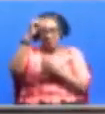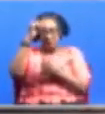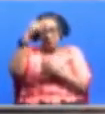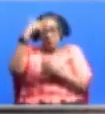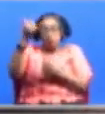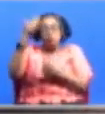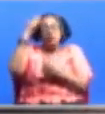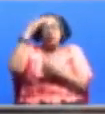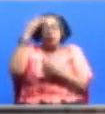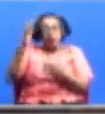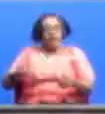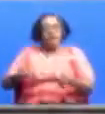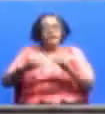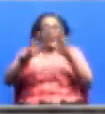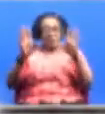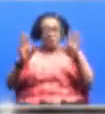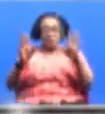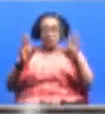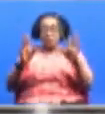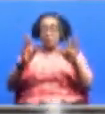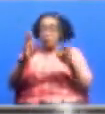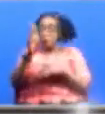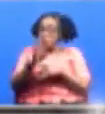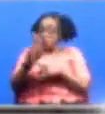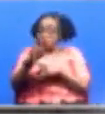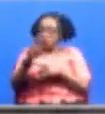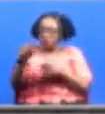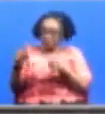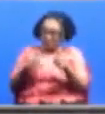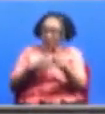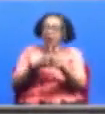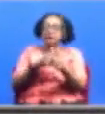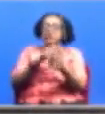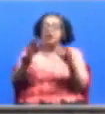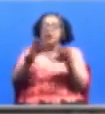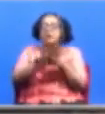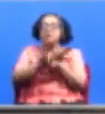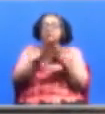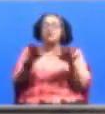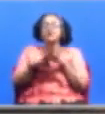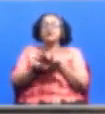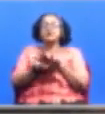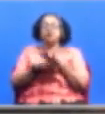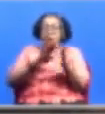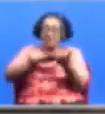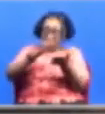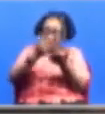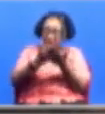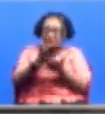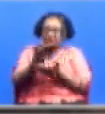because we know clearly you are the one behind all these shenanigans. You are the one who have been funding them.